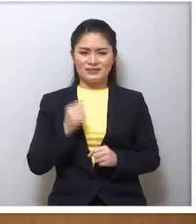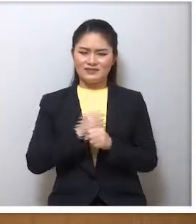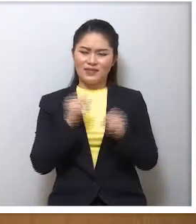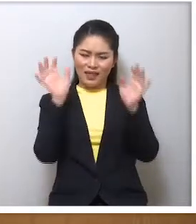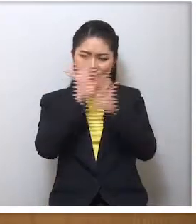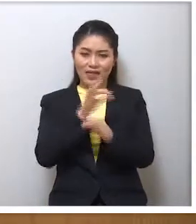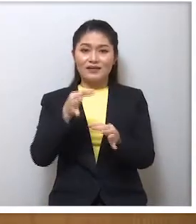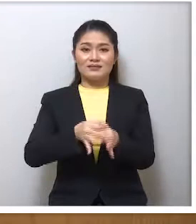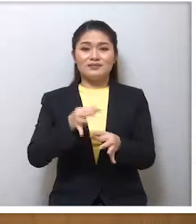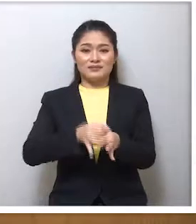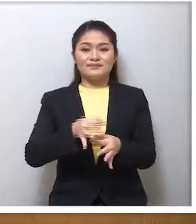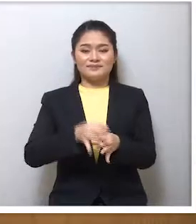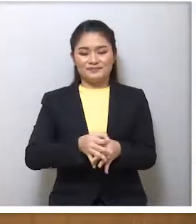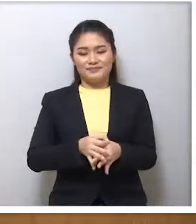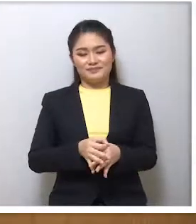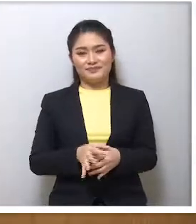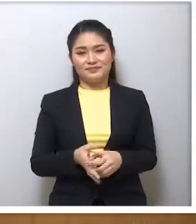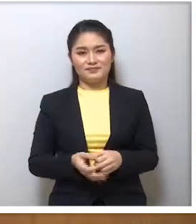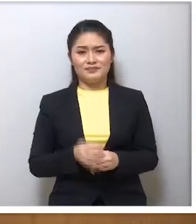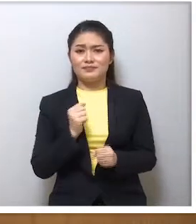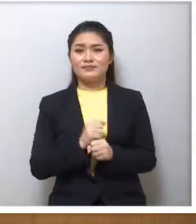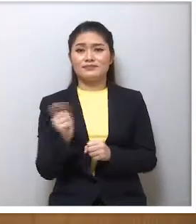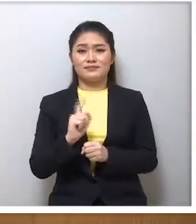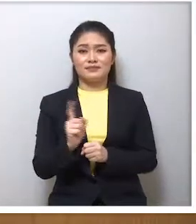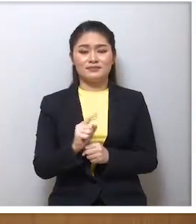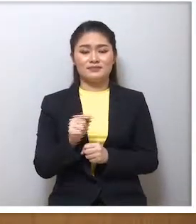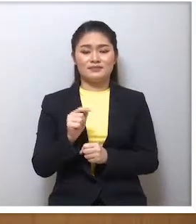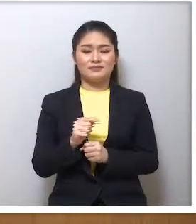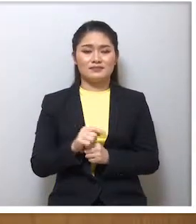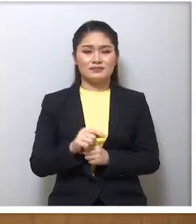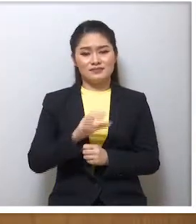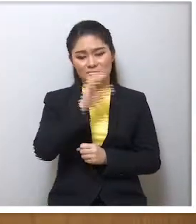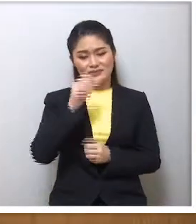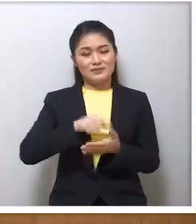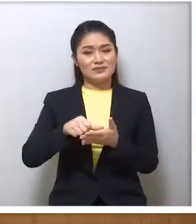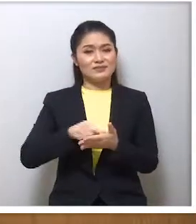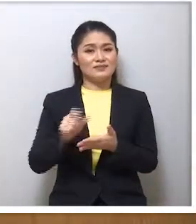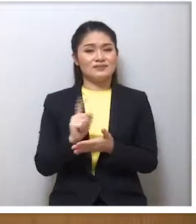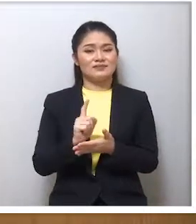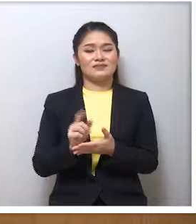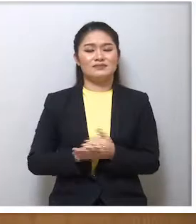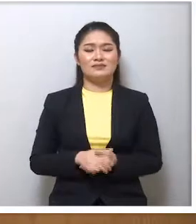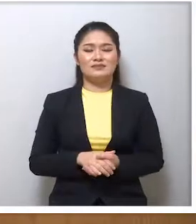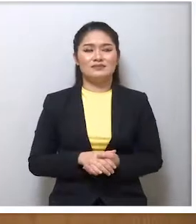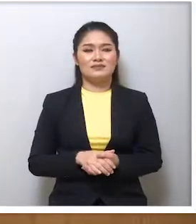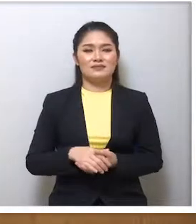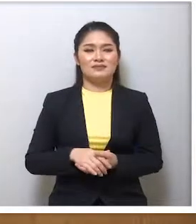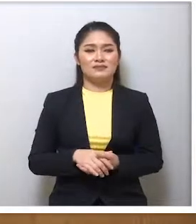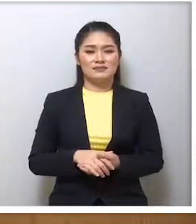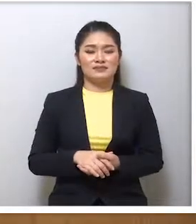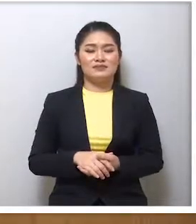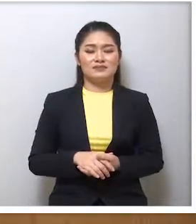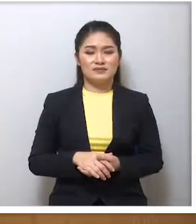ล้ายๆเหรียญขึ้นมาก่อนนะครับโดยการใช้คำสั่งตัวนี้ครับ cylinder